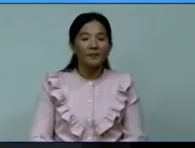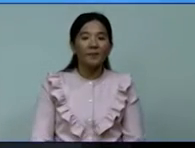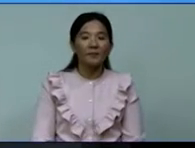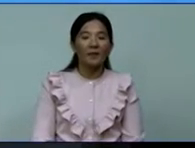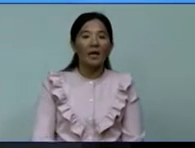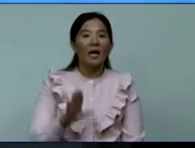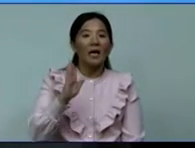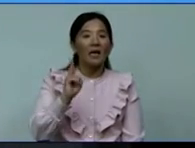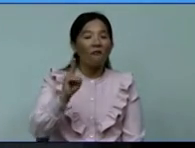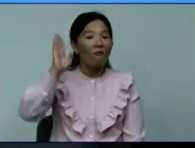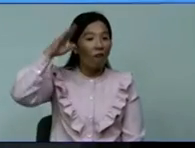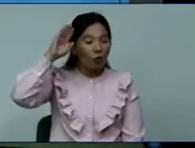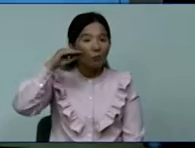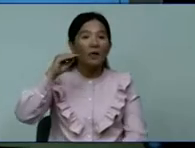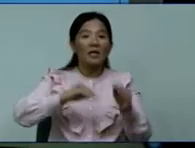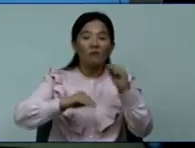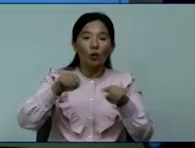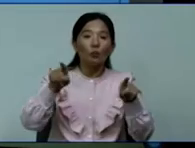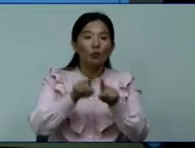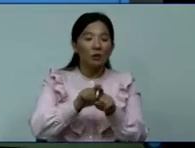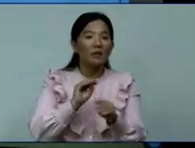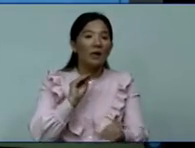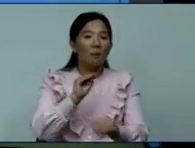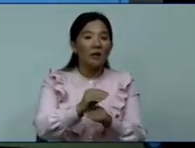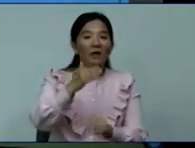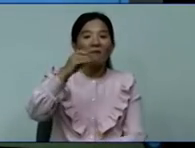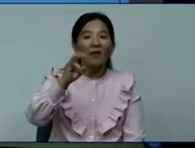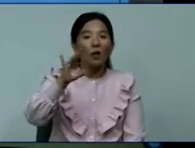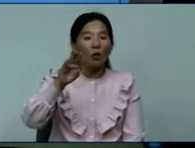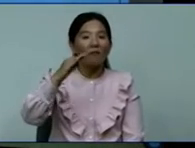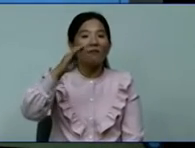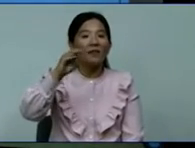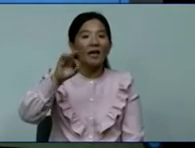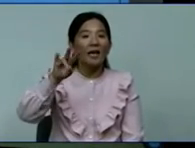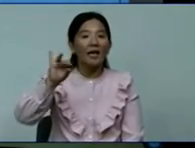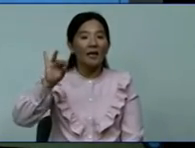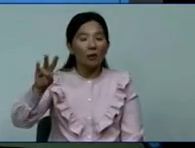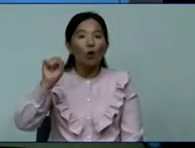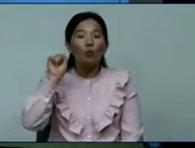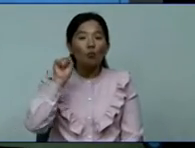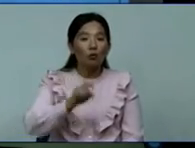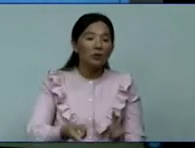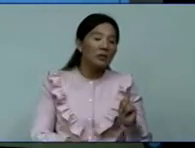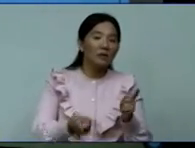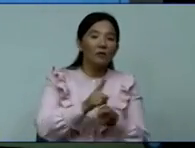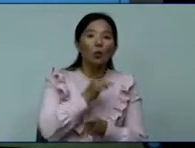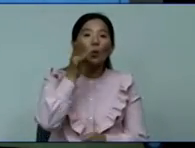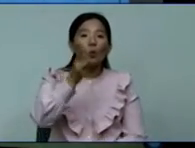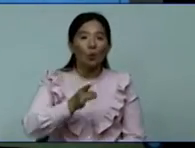К водному раствору можно также добавить фенолфталеин, и вы помните, что он будет становиться